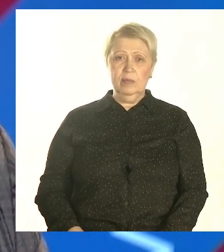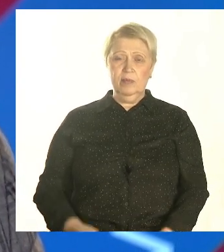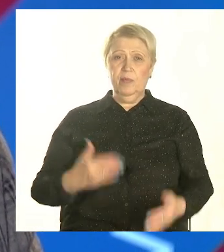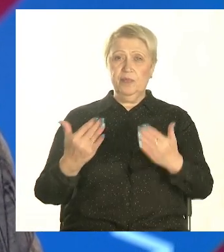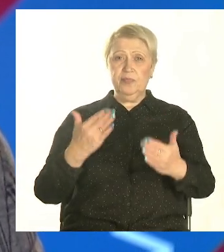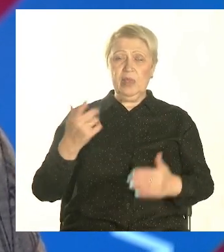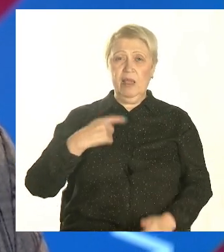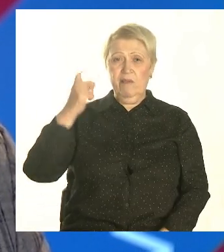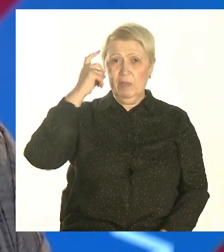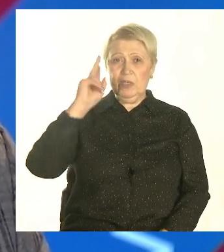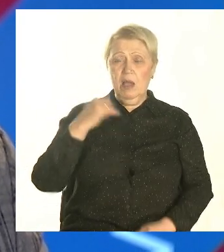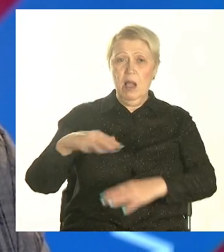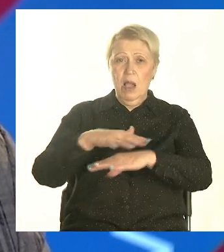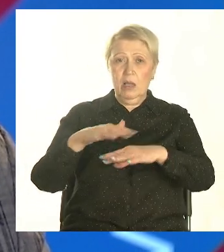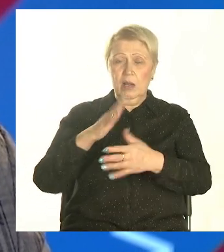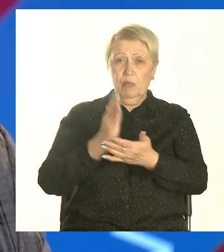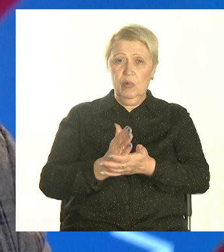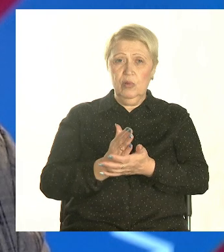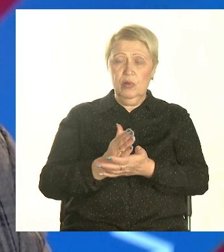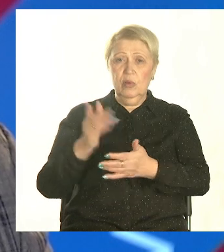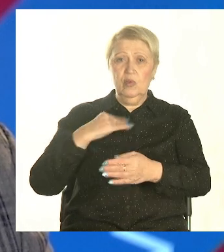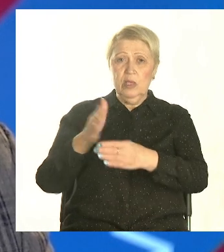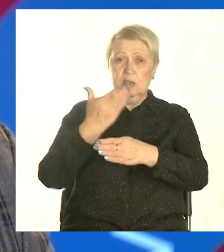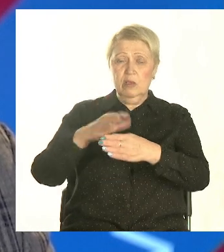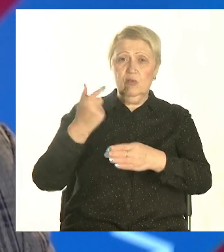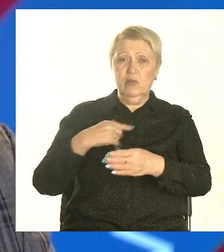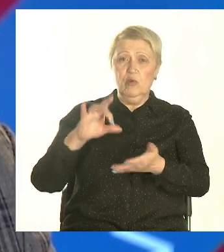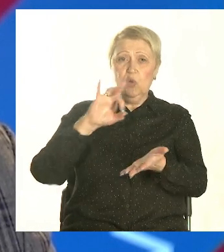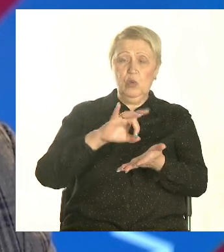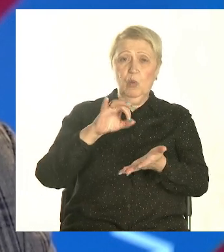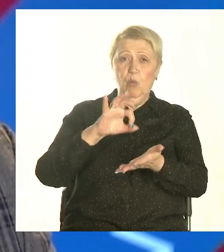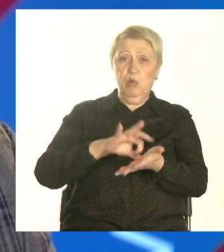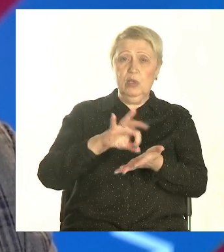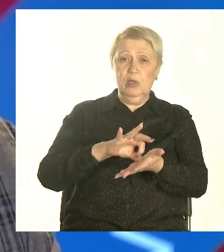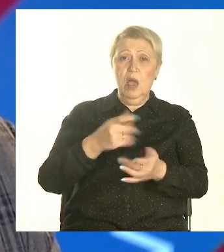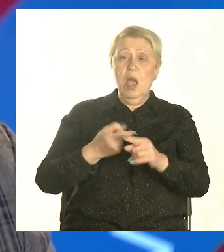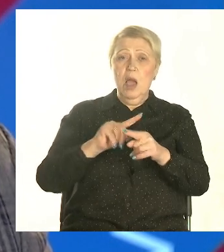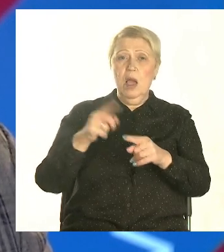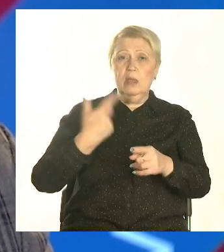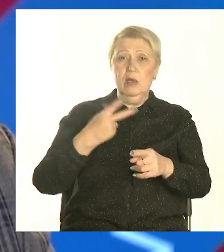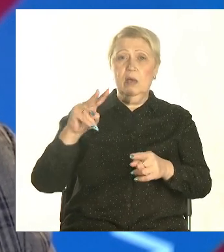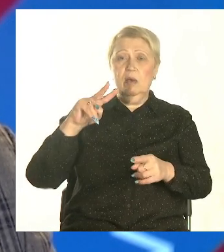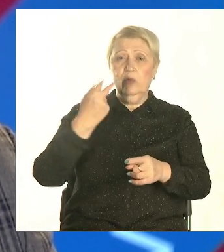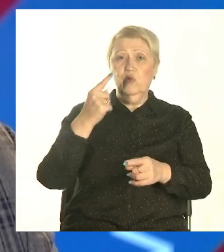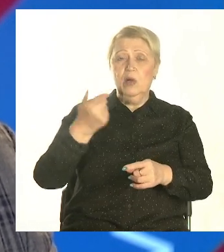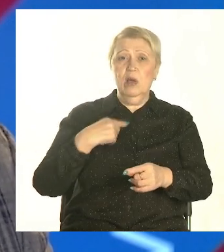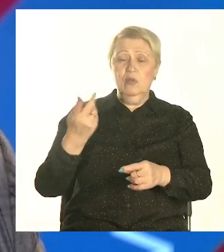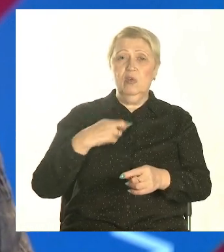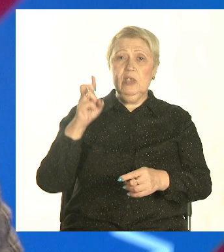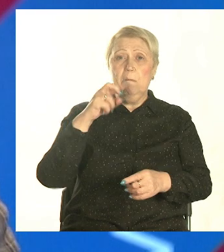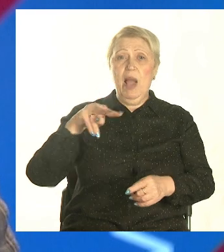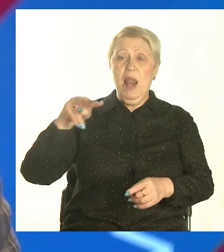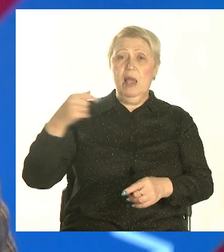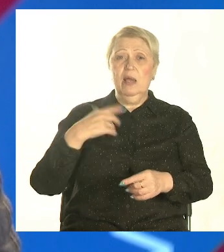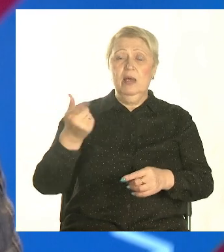если в Хабаровском крае появятся сортировочные пункты, то есть это фактически дуальная система накопления отходов. То есть